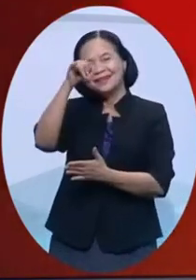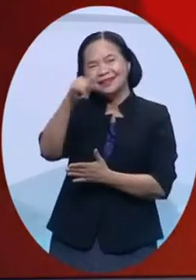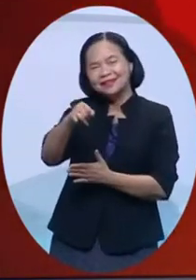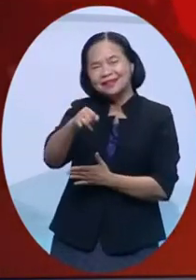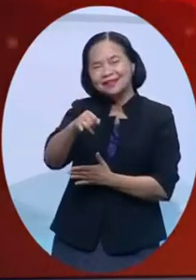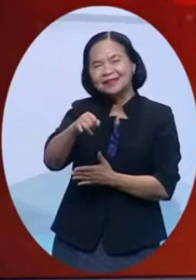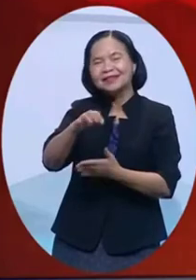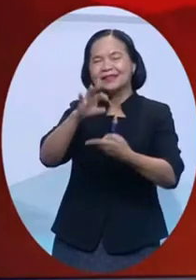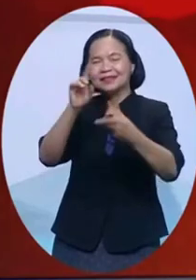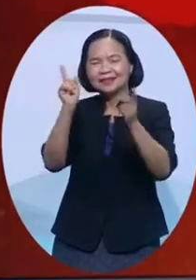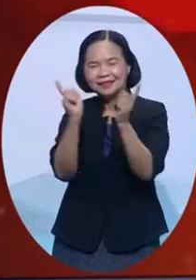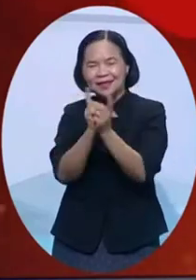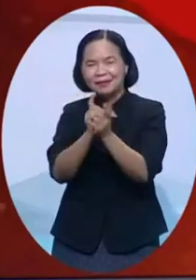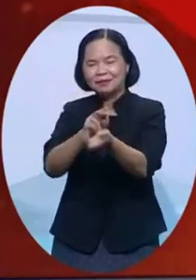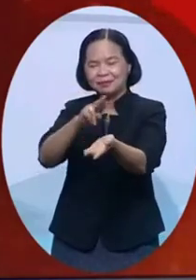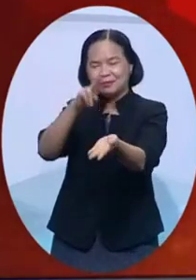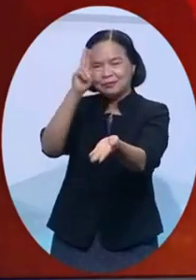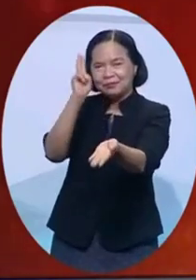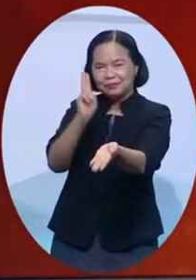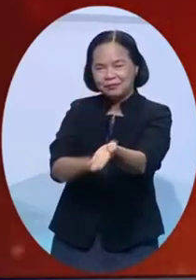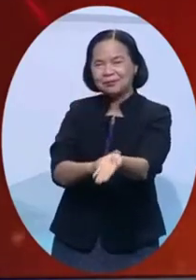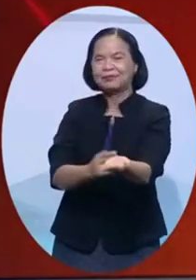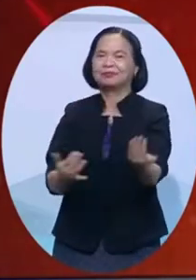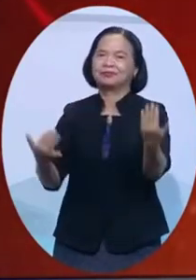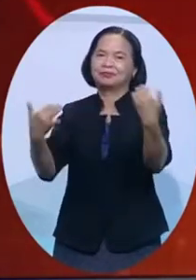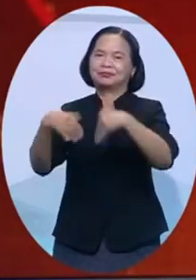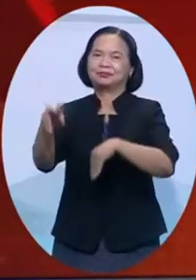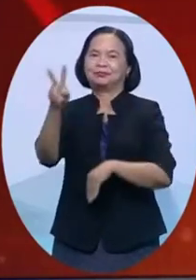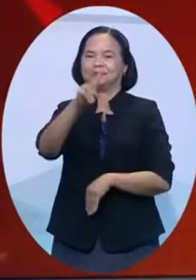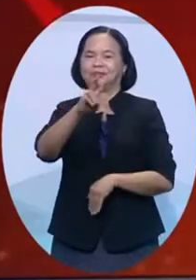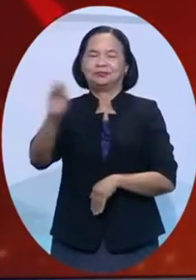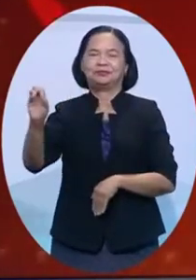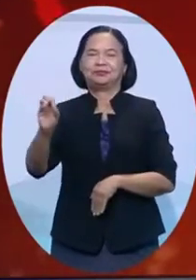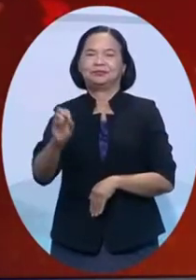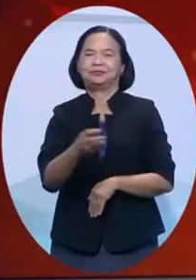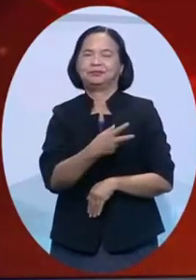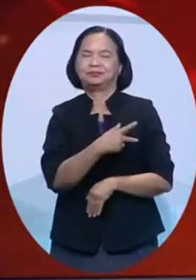gặp các vấn đề với các bệnh mãn tính với sự tham gia của gần 200 khách mời.